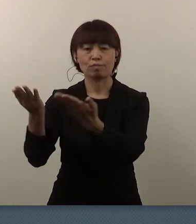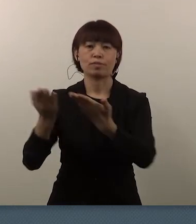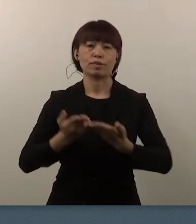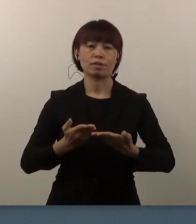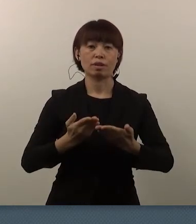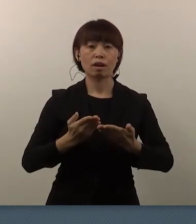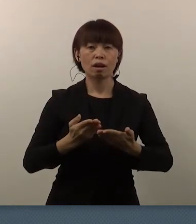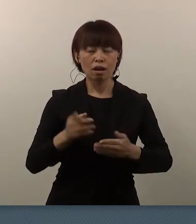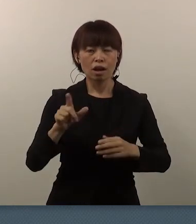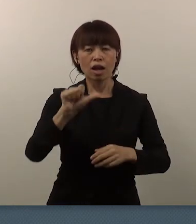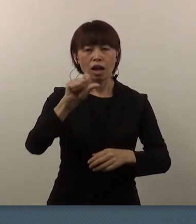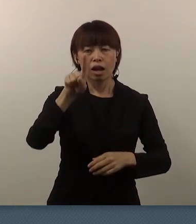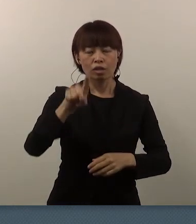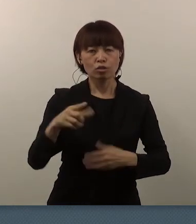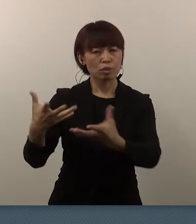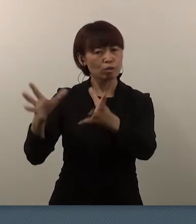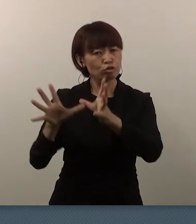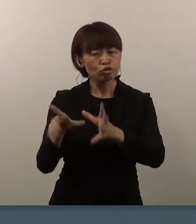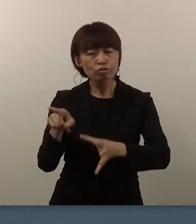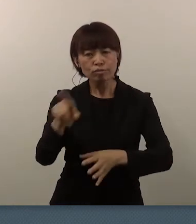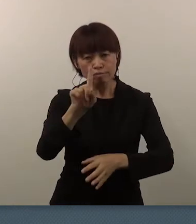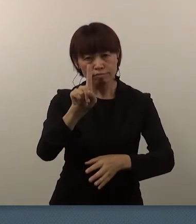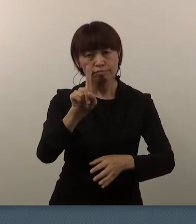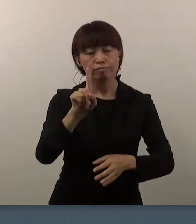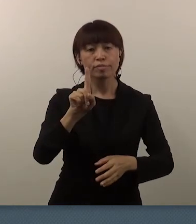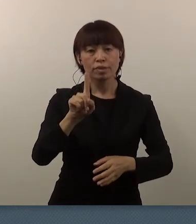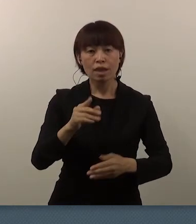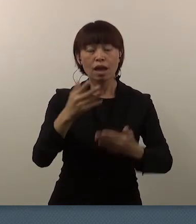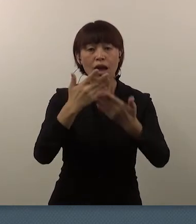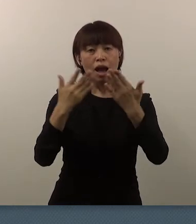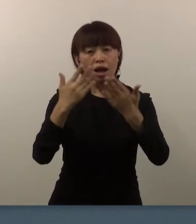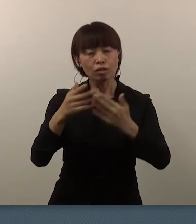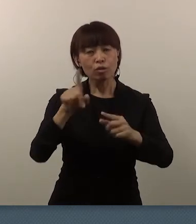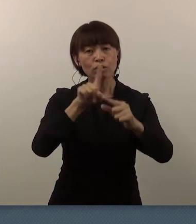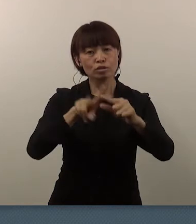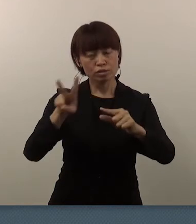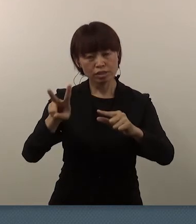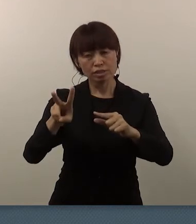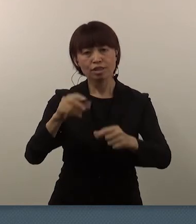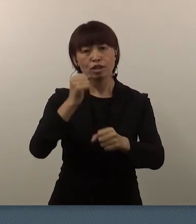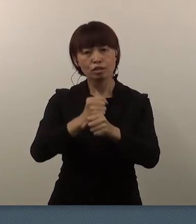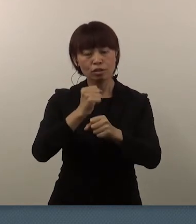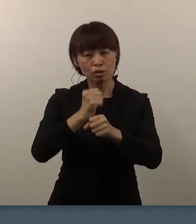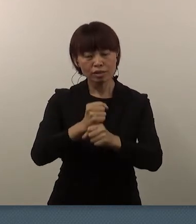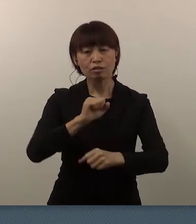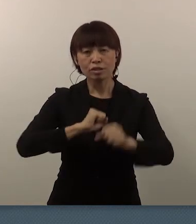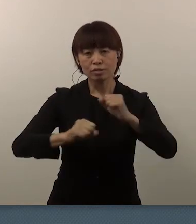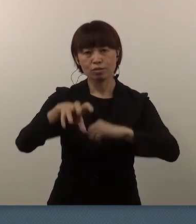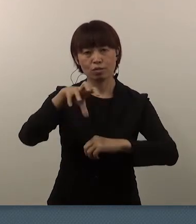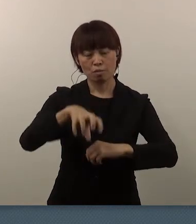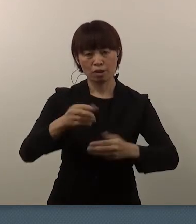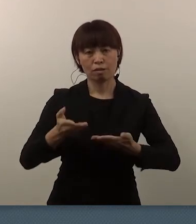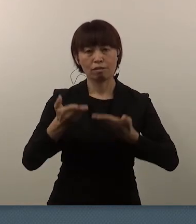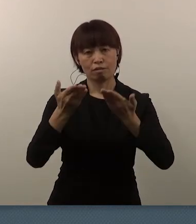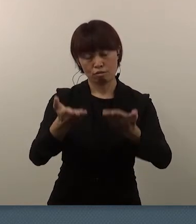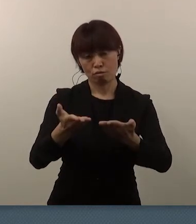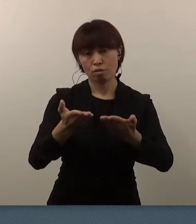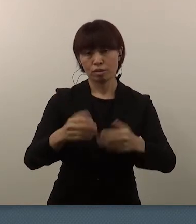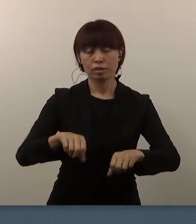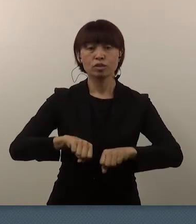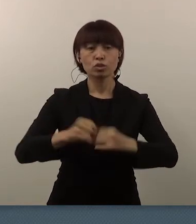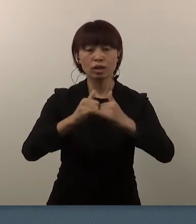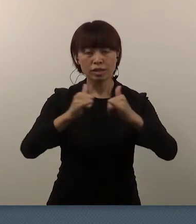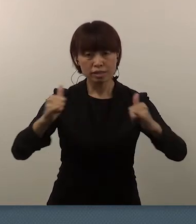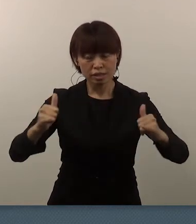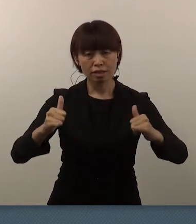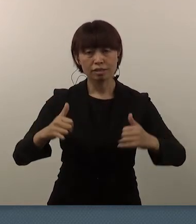NPO 法人アールドビーブルといいますのは、アートを中心とした創作活動の場を提供し、障害者の社会